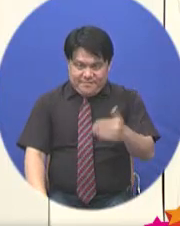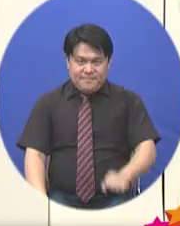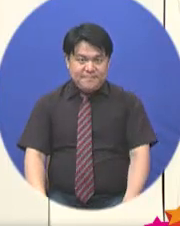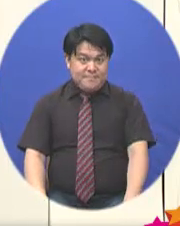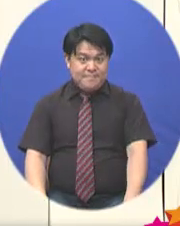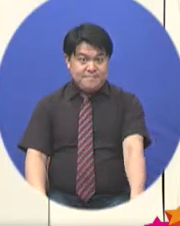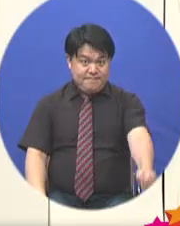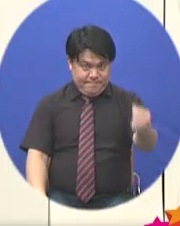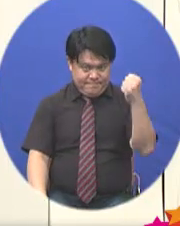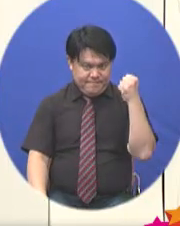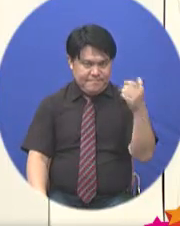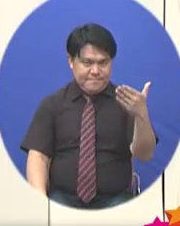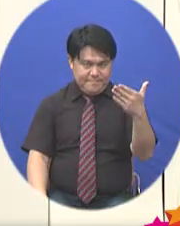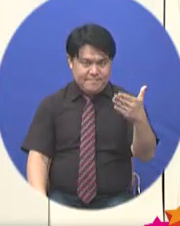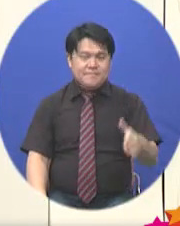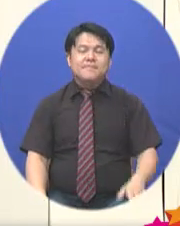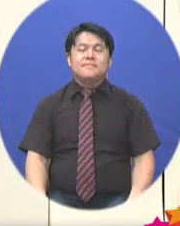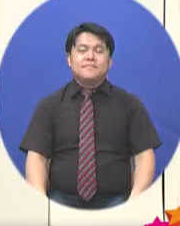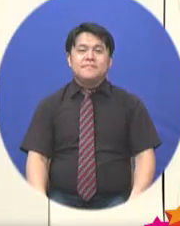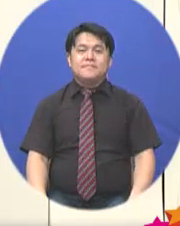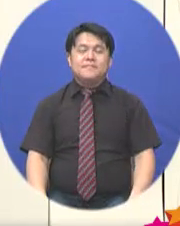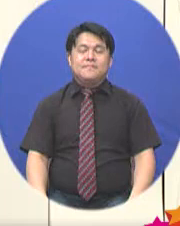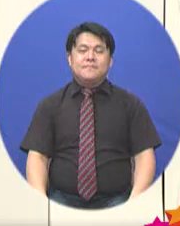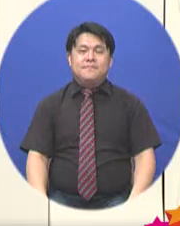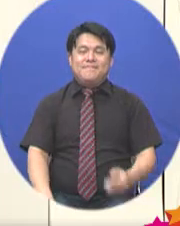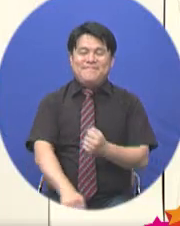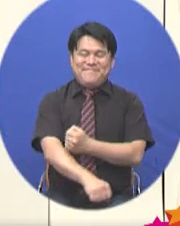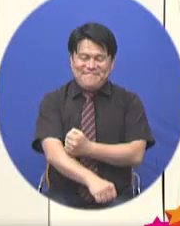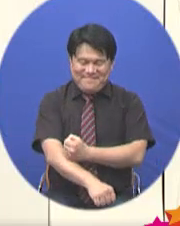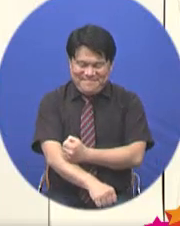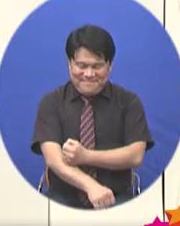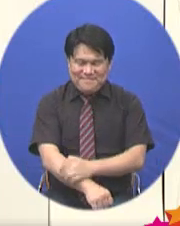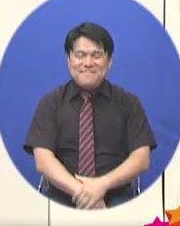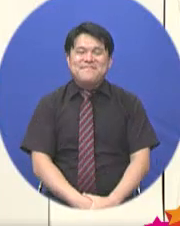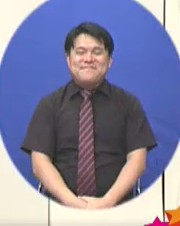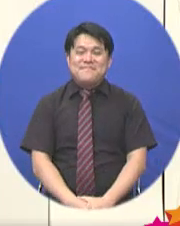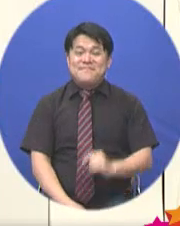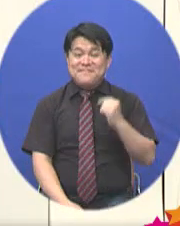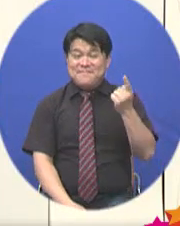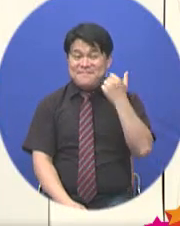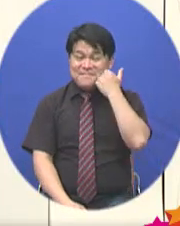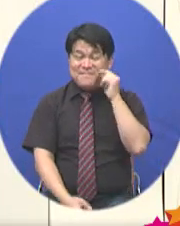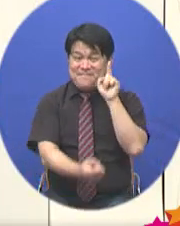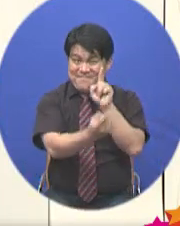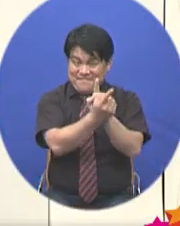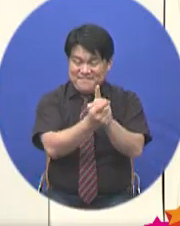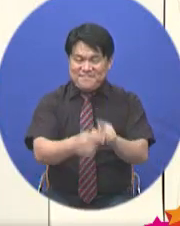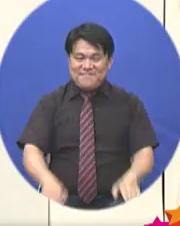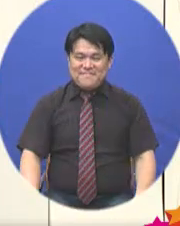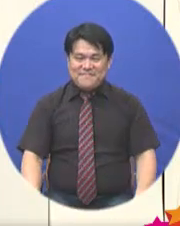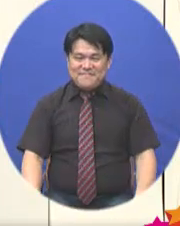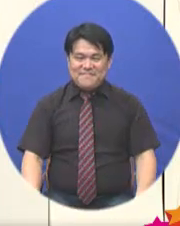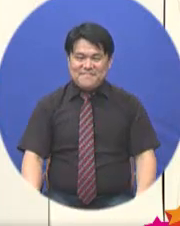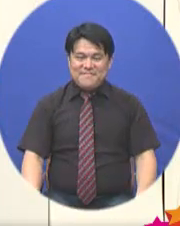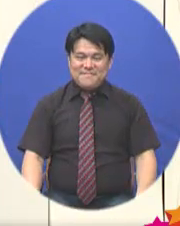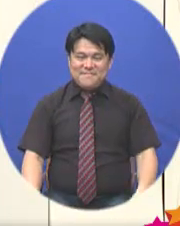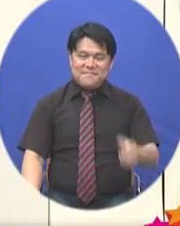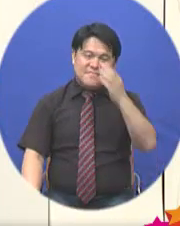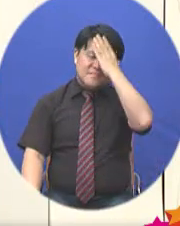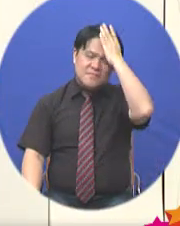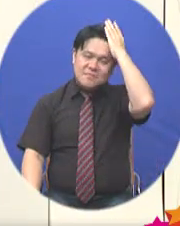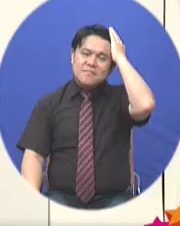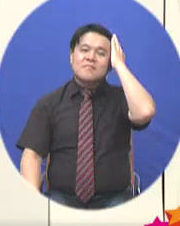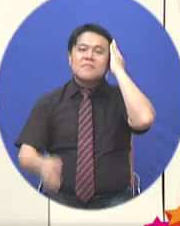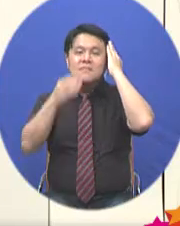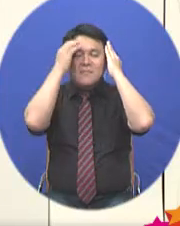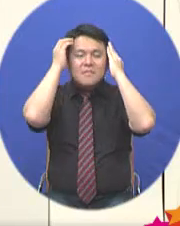9점, 9점, 보너스 9점. 네, 수고하셨습니다. 네, 다음 참가자 만나보러 또 가겠습니다.